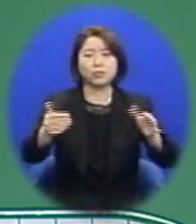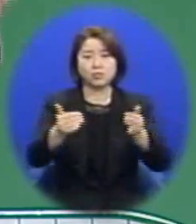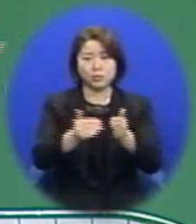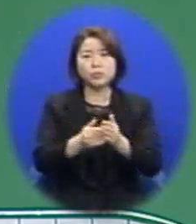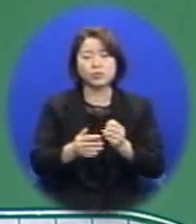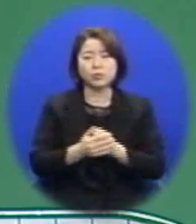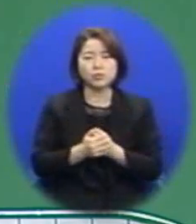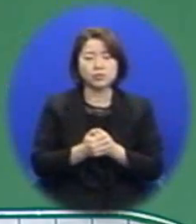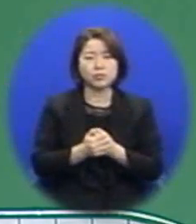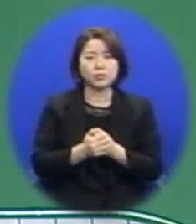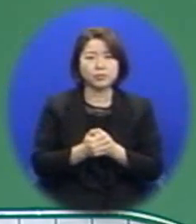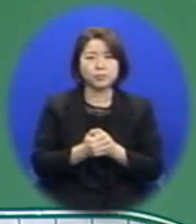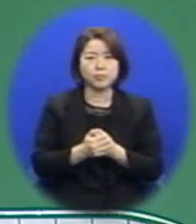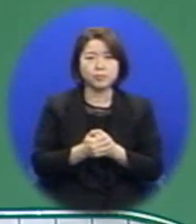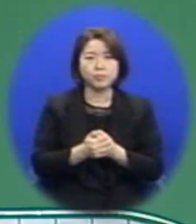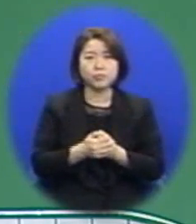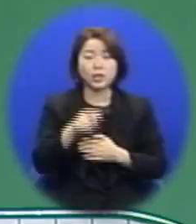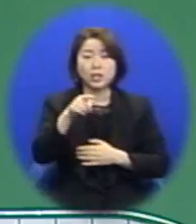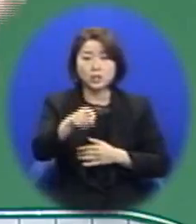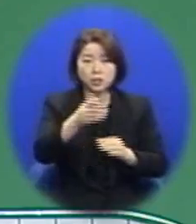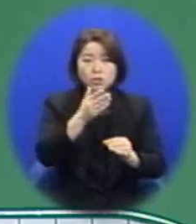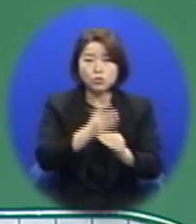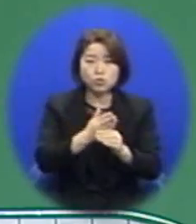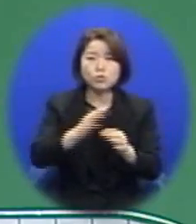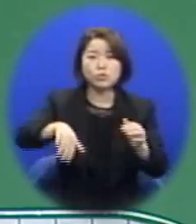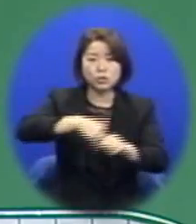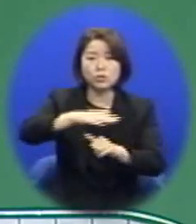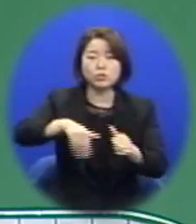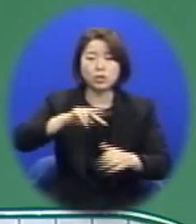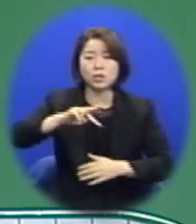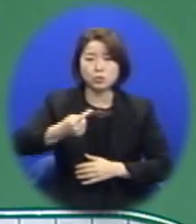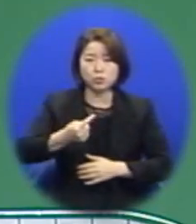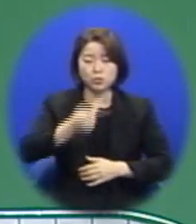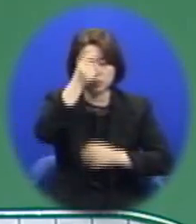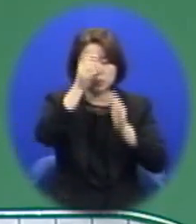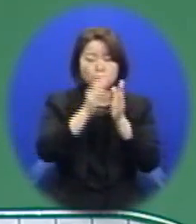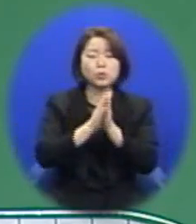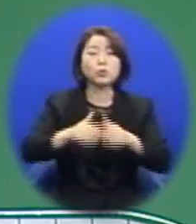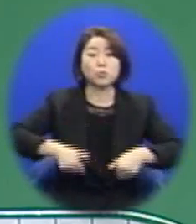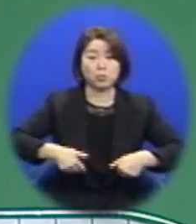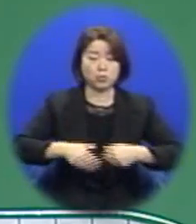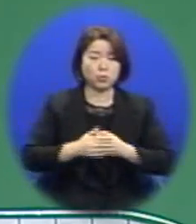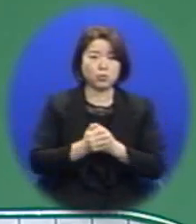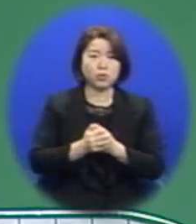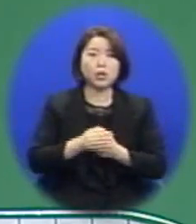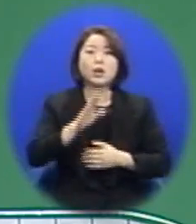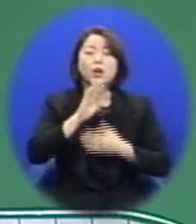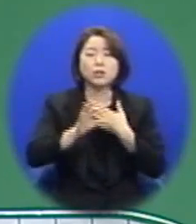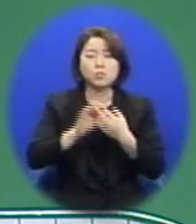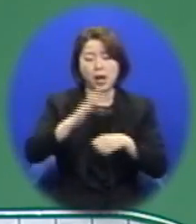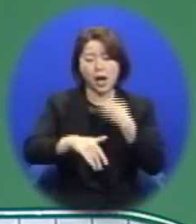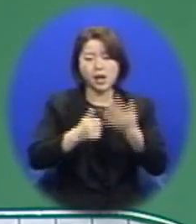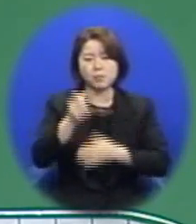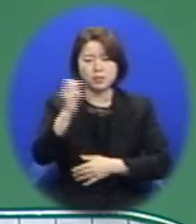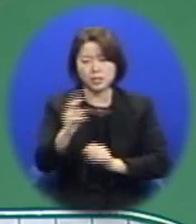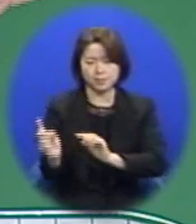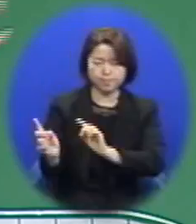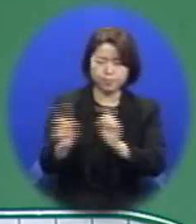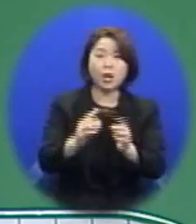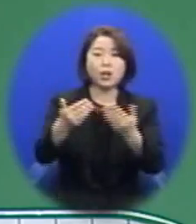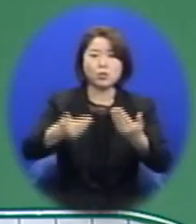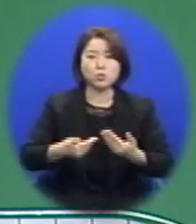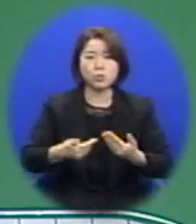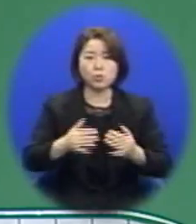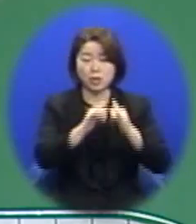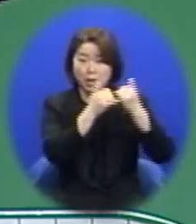가 있는 형편이에요. 그런 상황에서도 기도해야죠. 그러면 하나님이 다시 회복시켜 주시죠. 그건 역사가